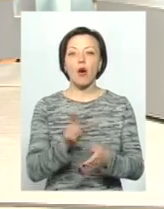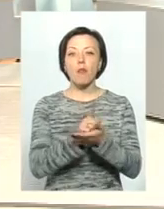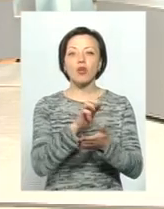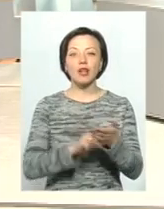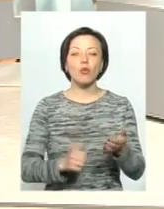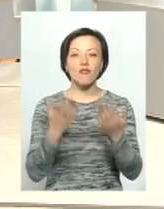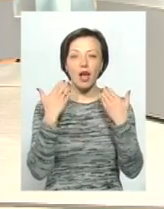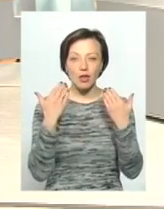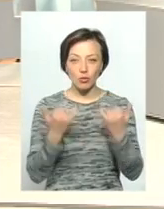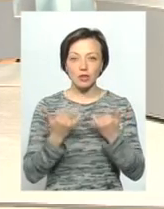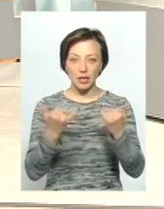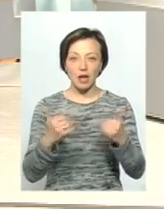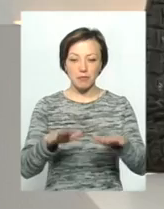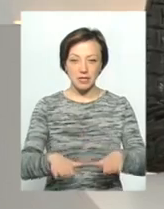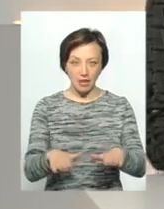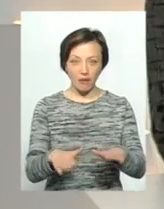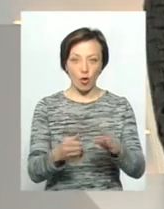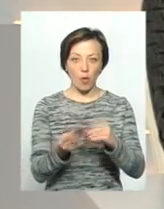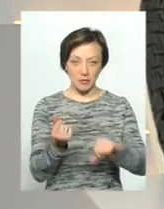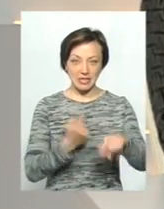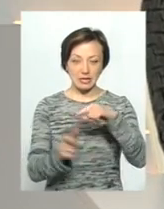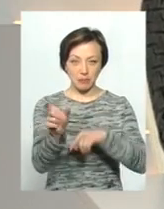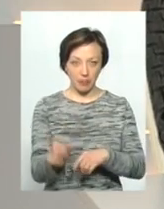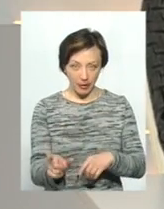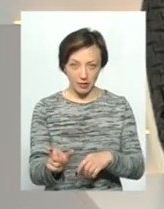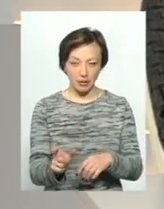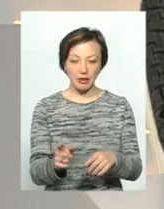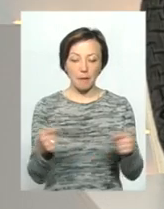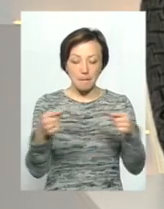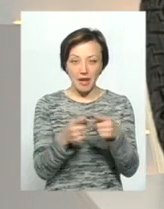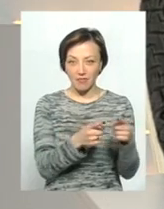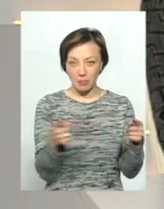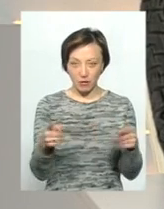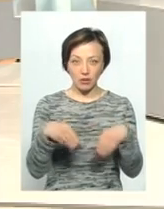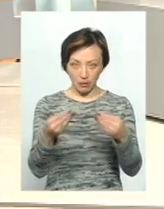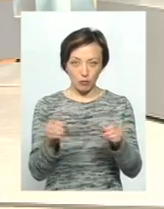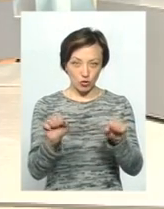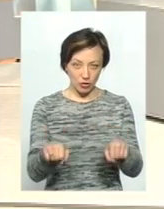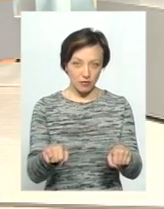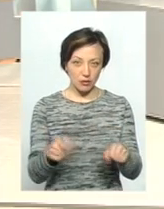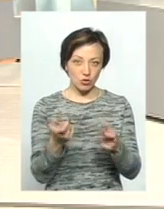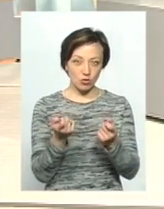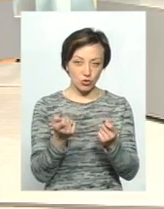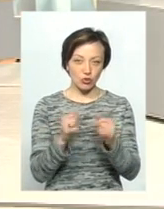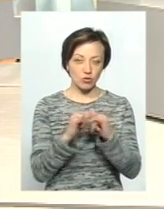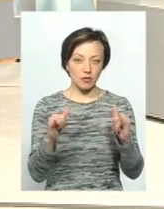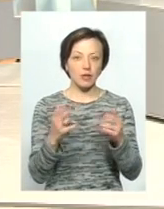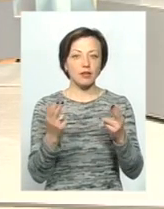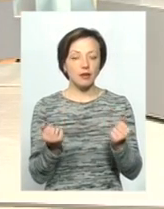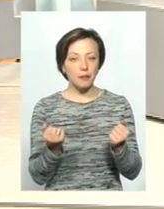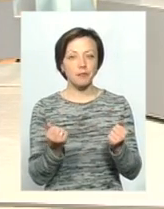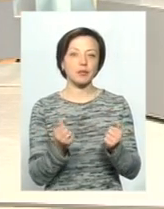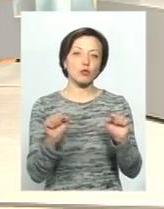для, скажімо, для місцевого підприємця, скажімо, на певний період дав би можливість десь приблизно. І трошки